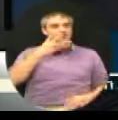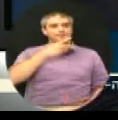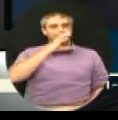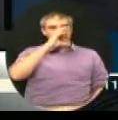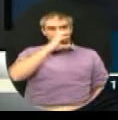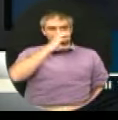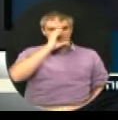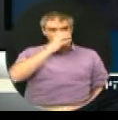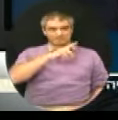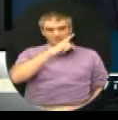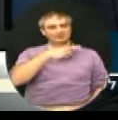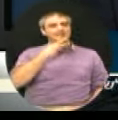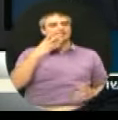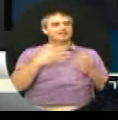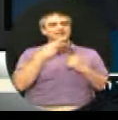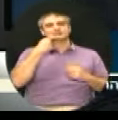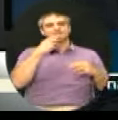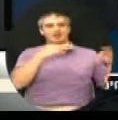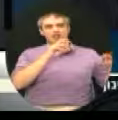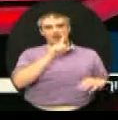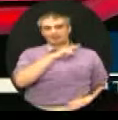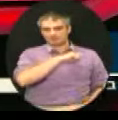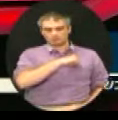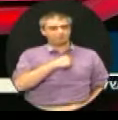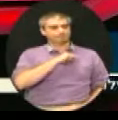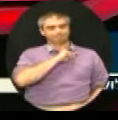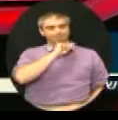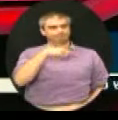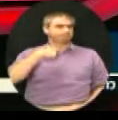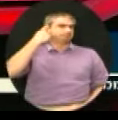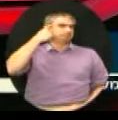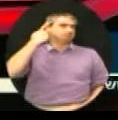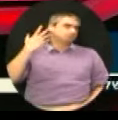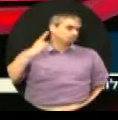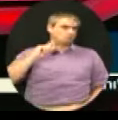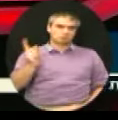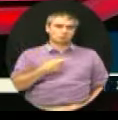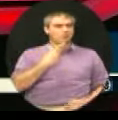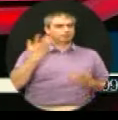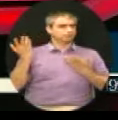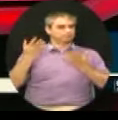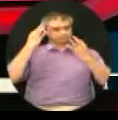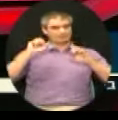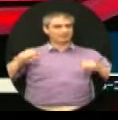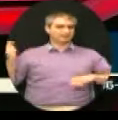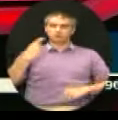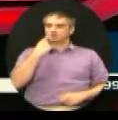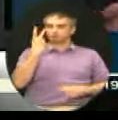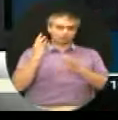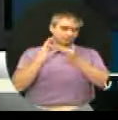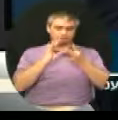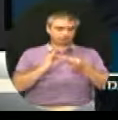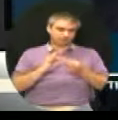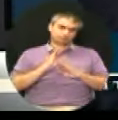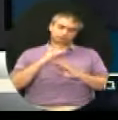בבלגרד, כנס הלדינו. והגענו לשם, וחשבתי בסדר, כולם התכבדו בנוכחותו של הנשיא, הוא יגיד שני